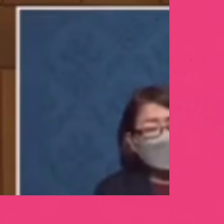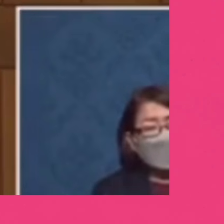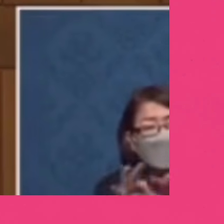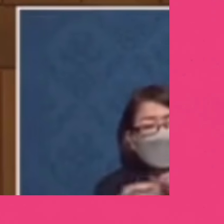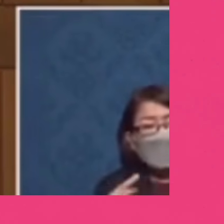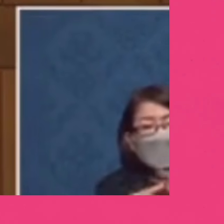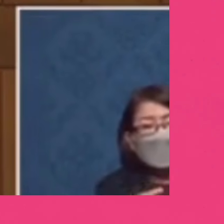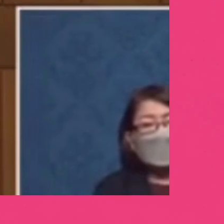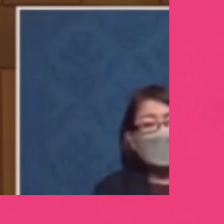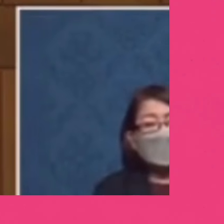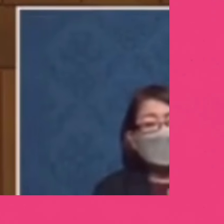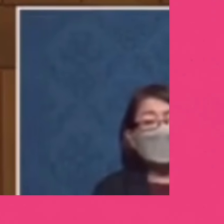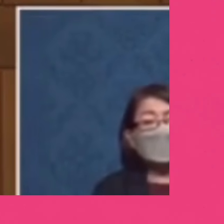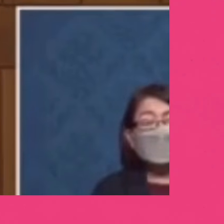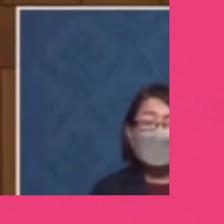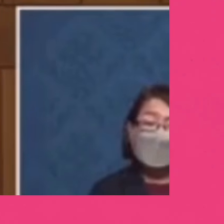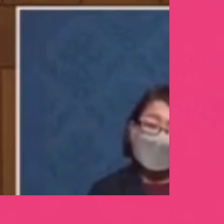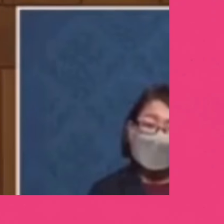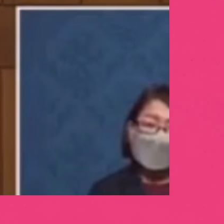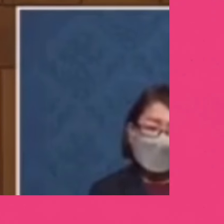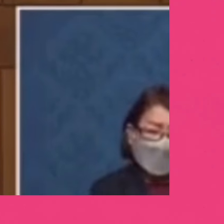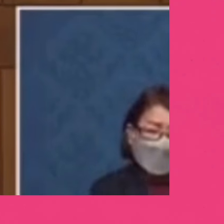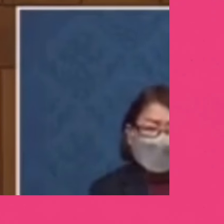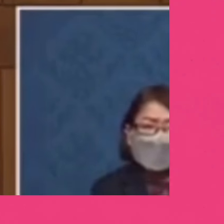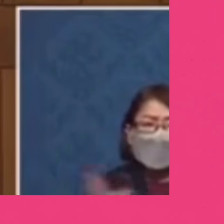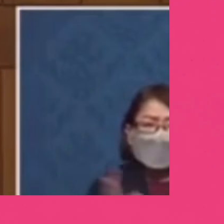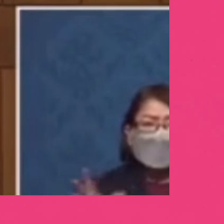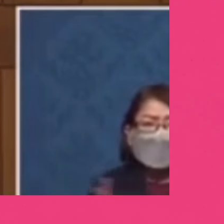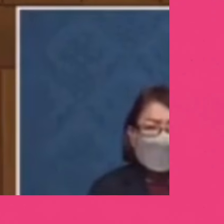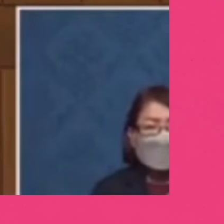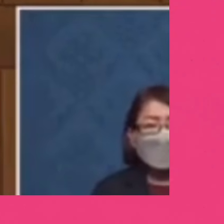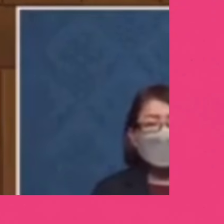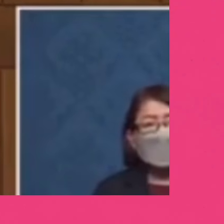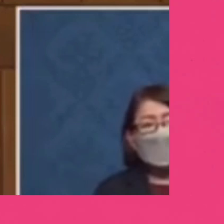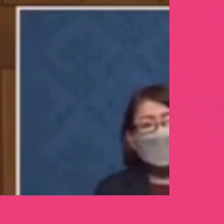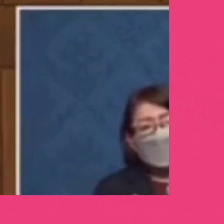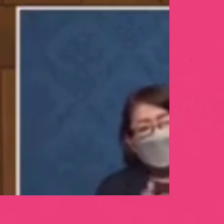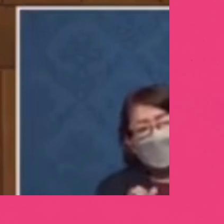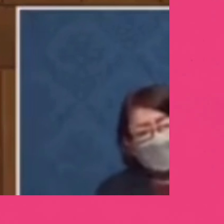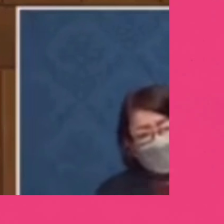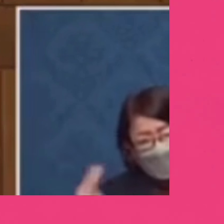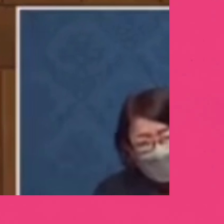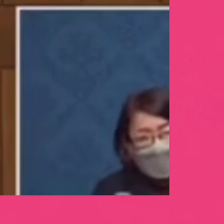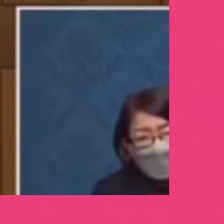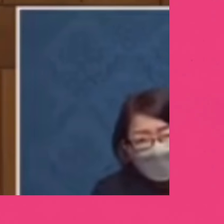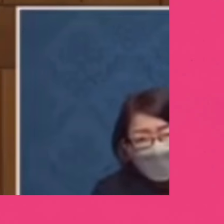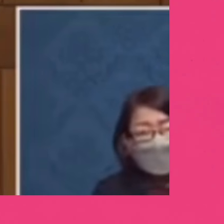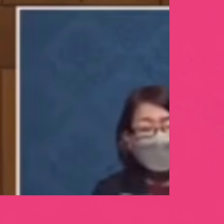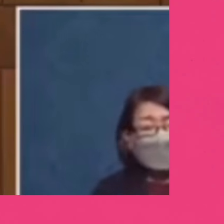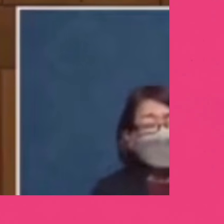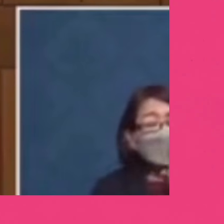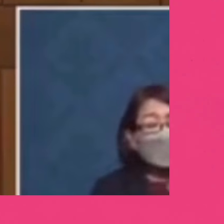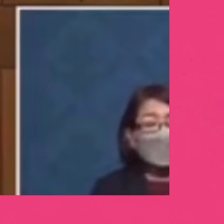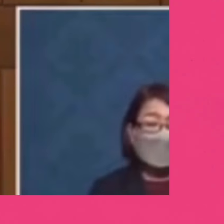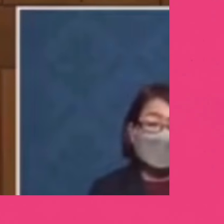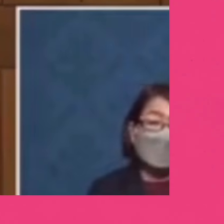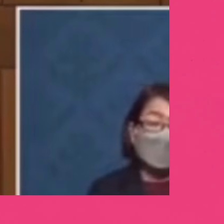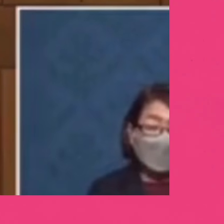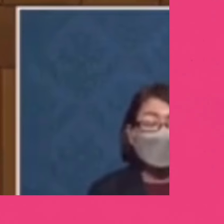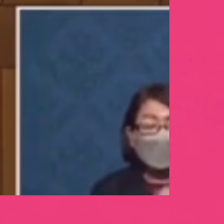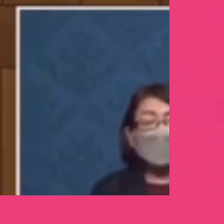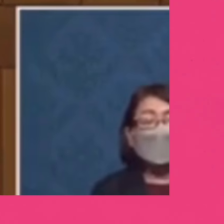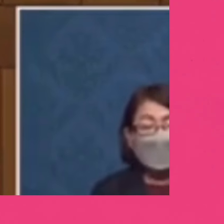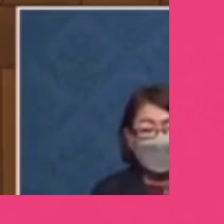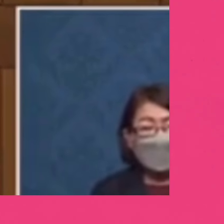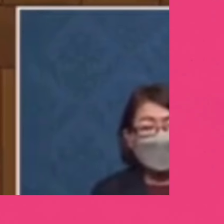านบอกว่าเอ๊ะมีทหารไม่ทำไมนะฮะมีไว้แล้วก็ไม่ได้รบวันนี้ทหารทำอะไรบ้างครับนะไม่ว่าจะสถ